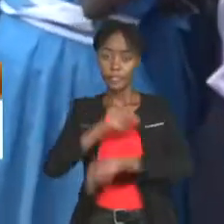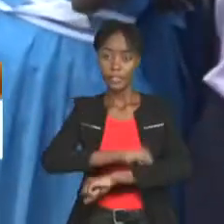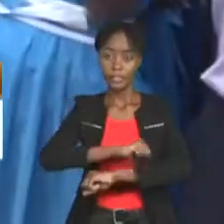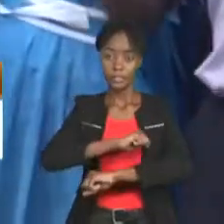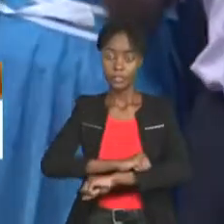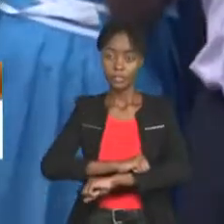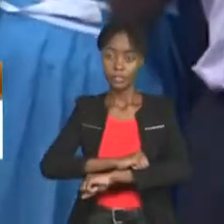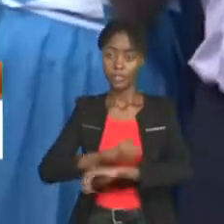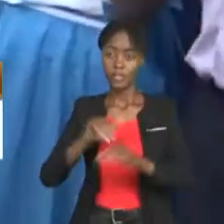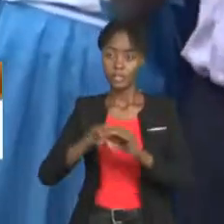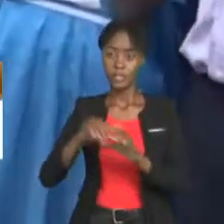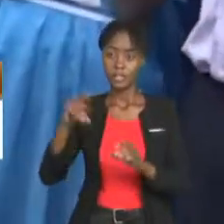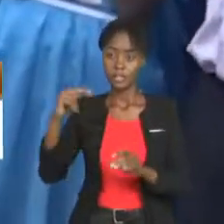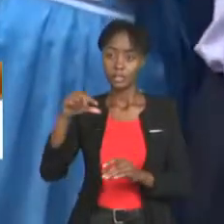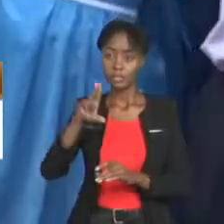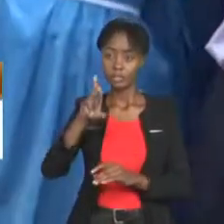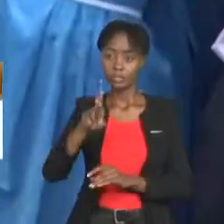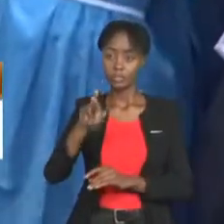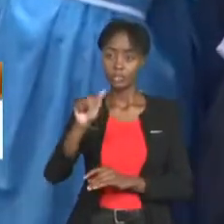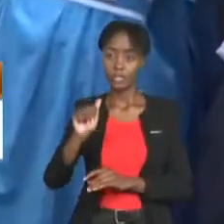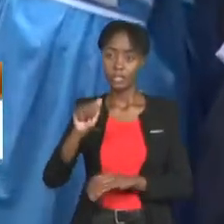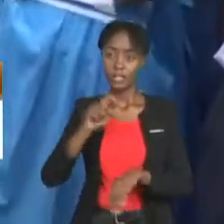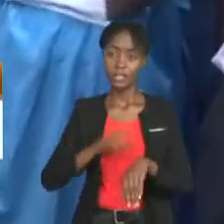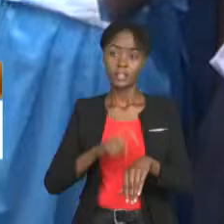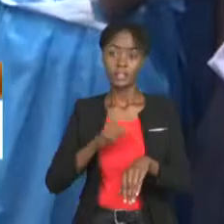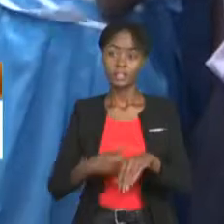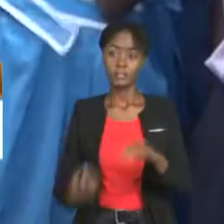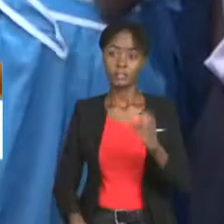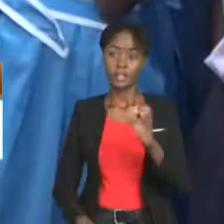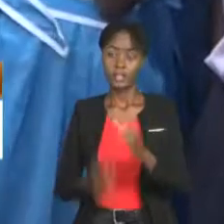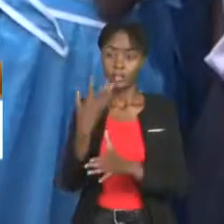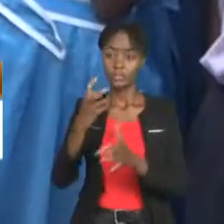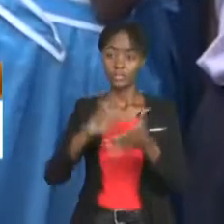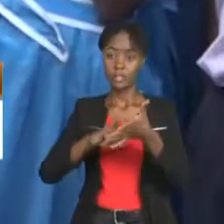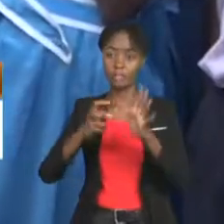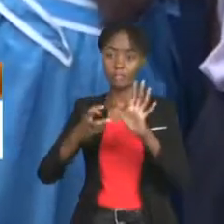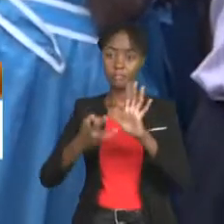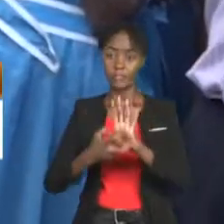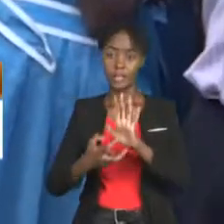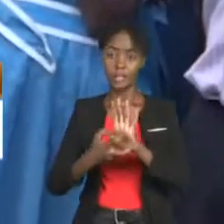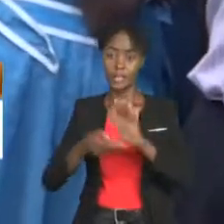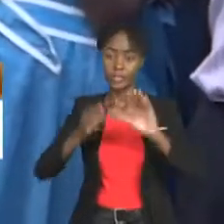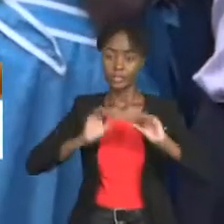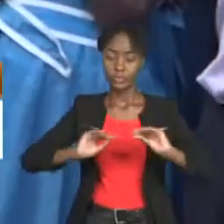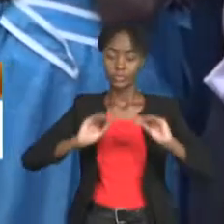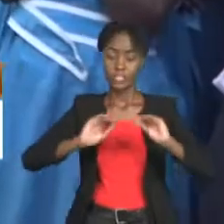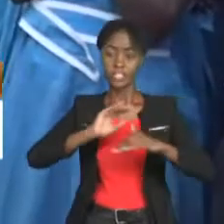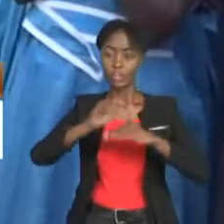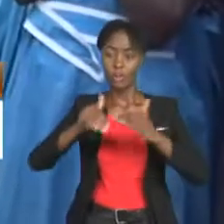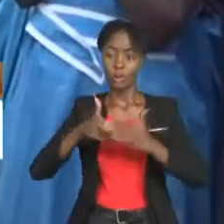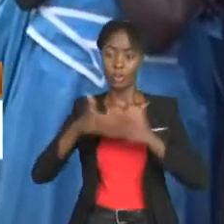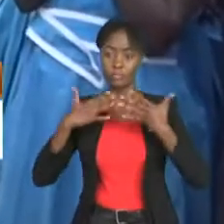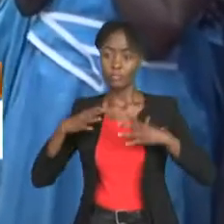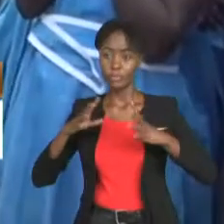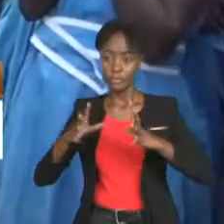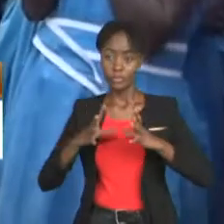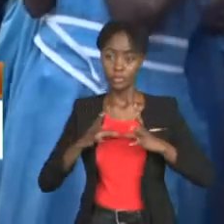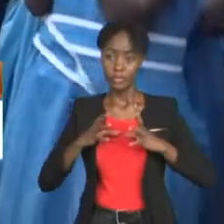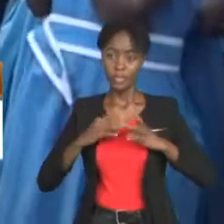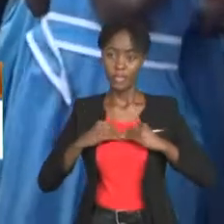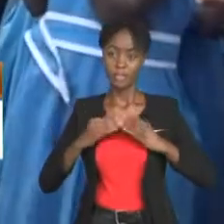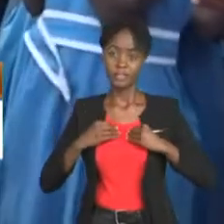ya Ngura, eneo la Alego, wakati wa uzinduzi wa mpango unaokusudia kuhamasisha umma kukumbatia na kusaidia taasisi za